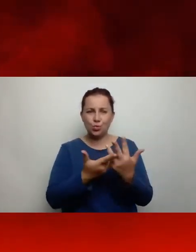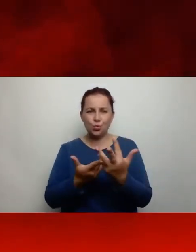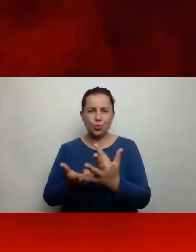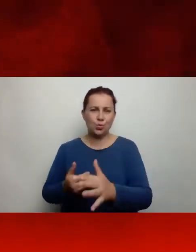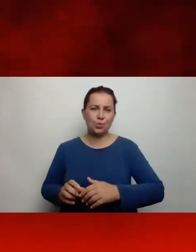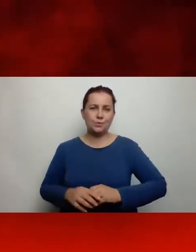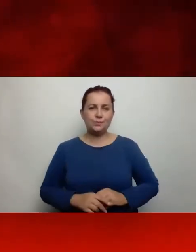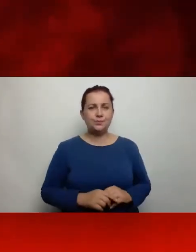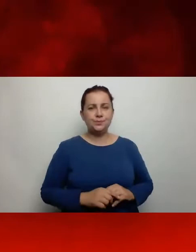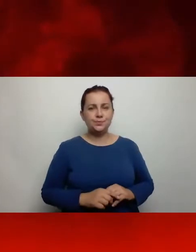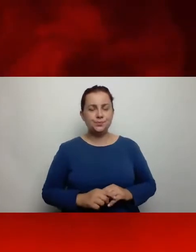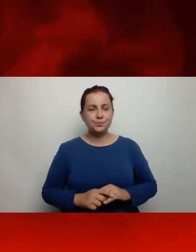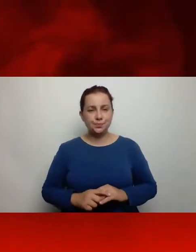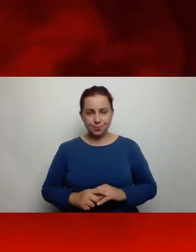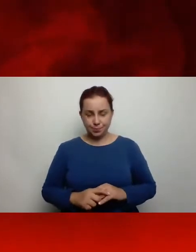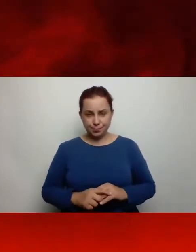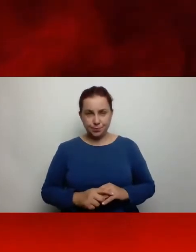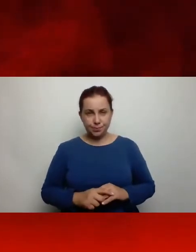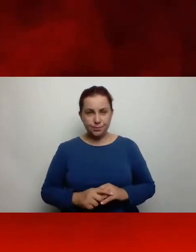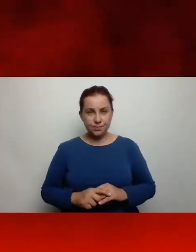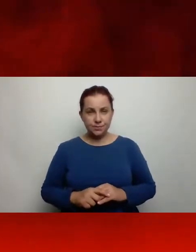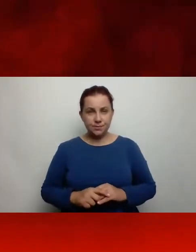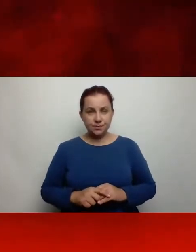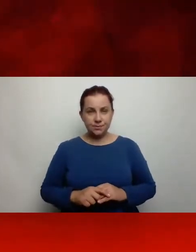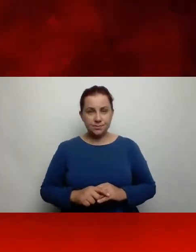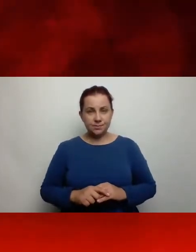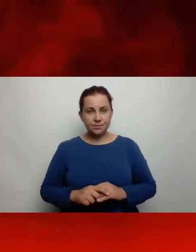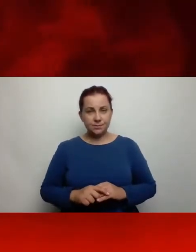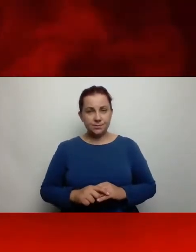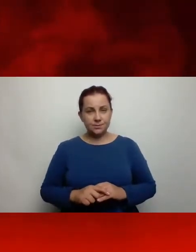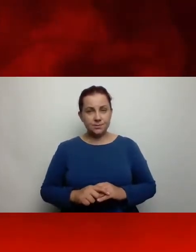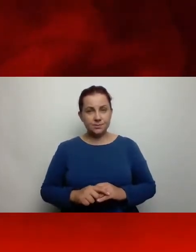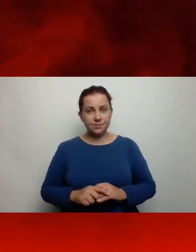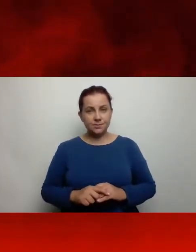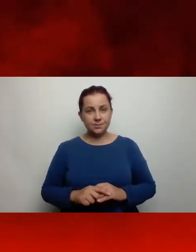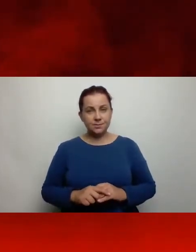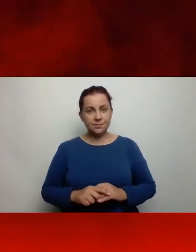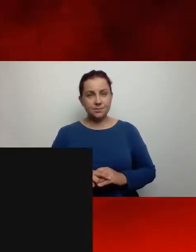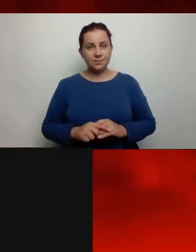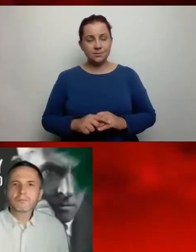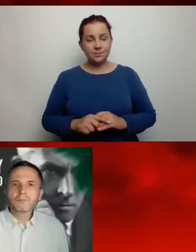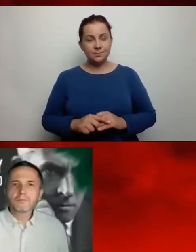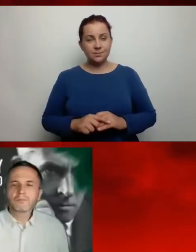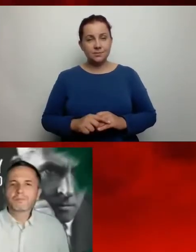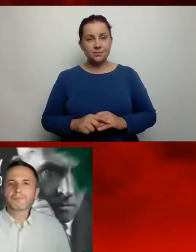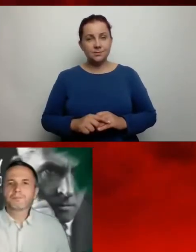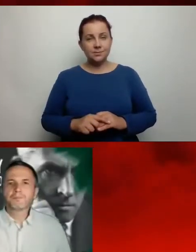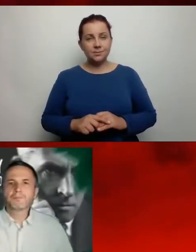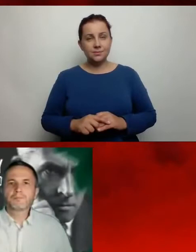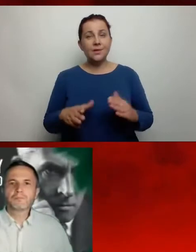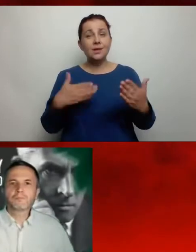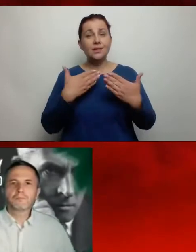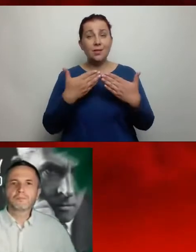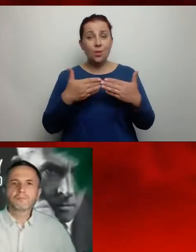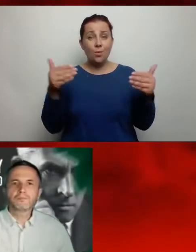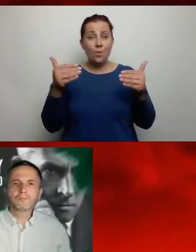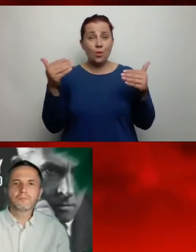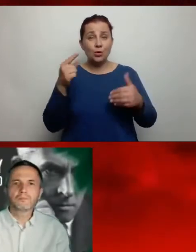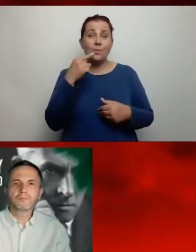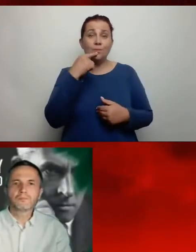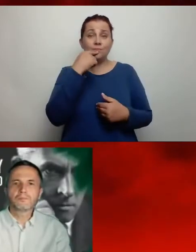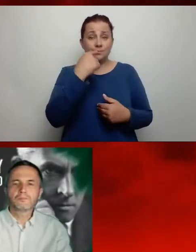pól działania. I dlatego można powiedzieć,